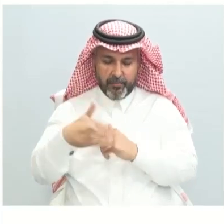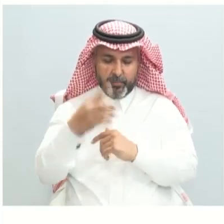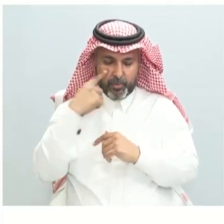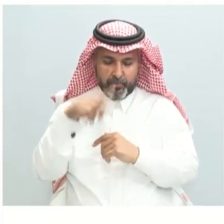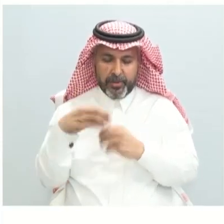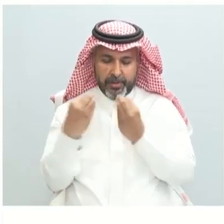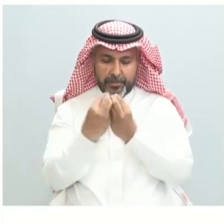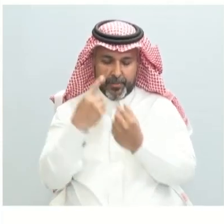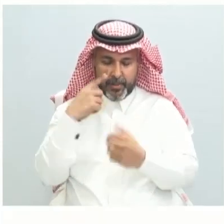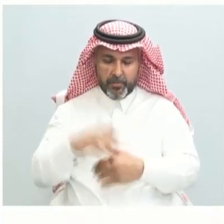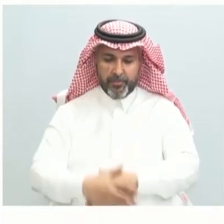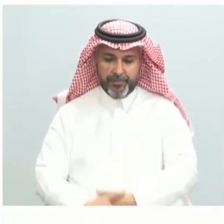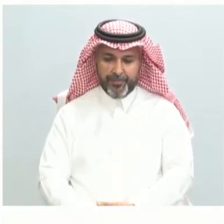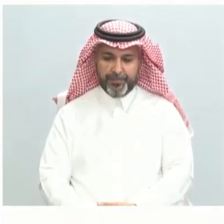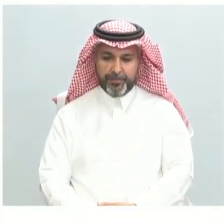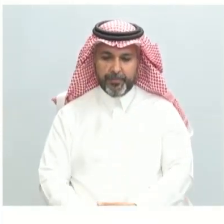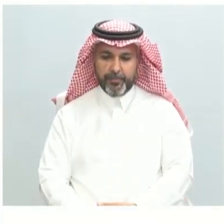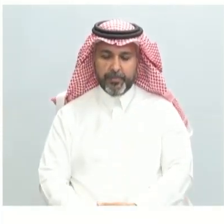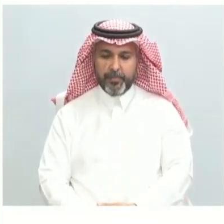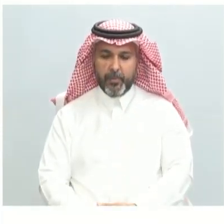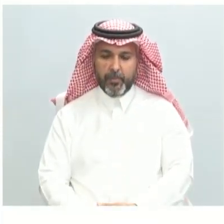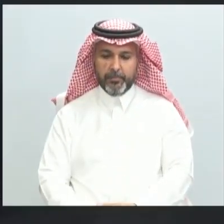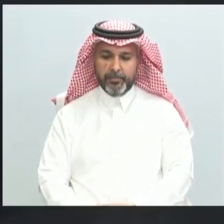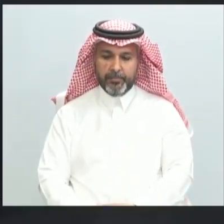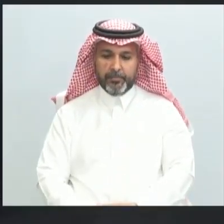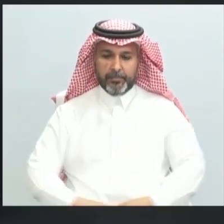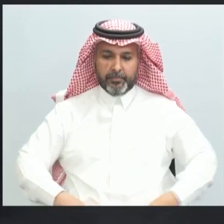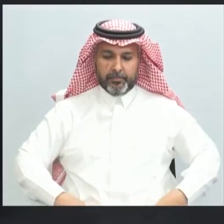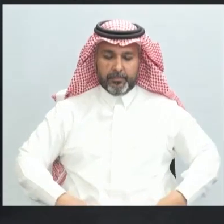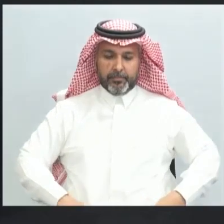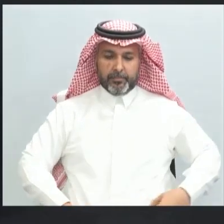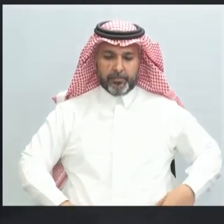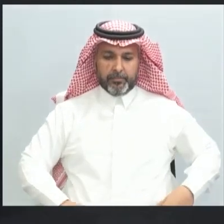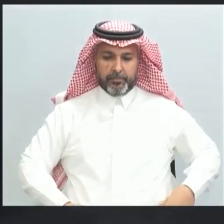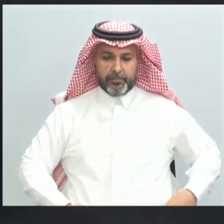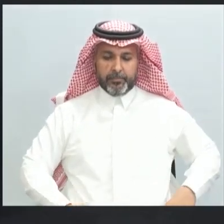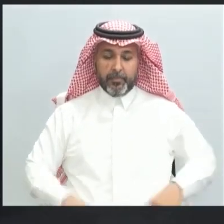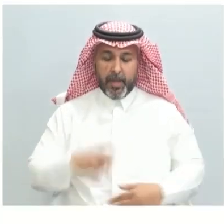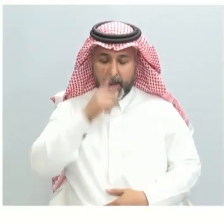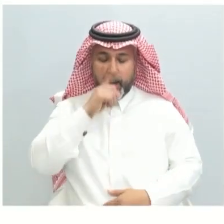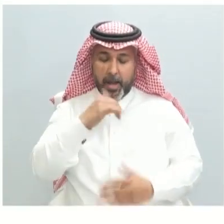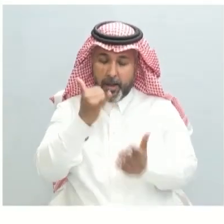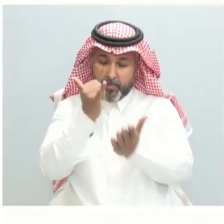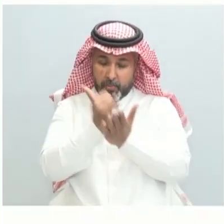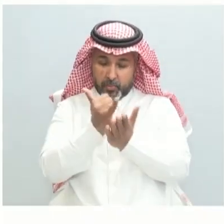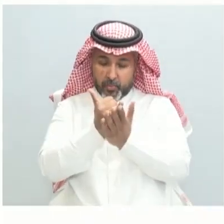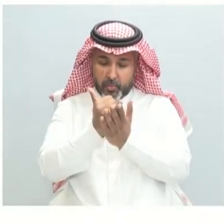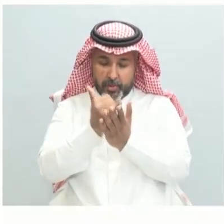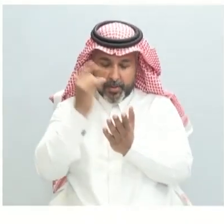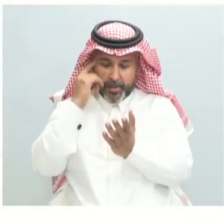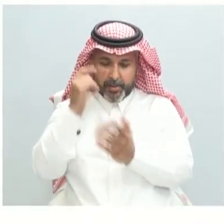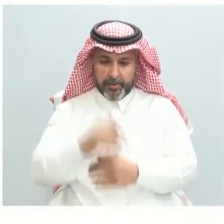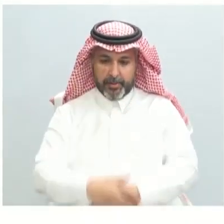للوطن تمهيد ترتبط المسؤوليه بالمواطن